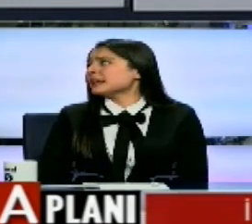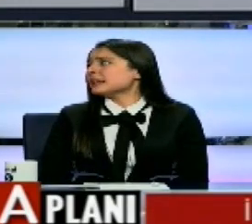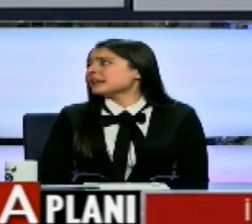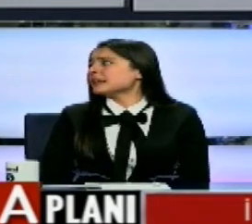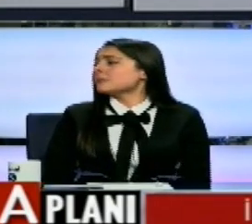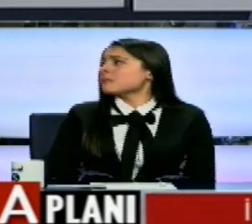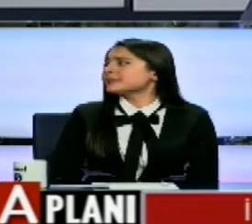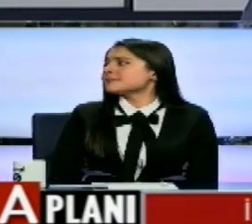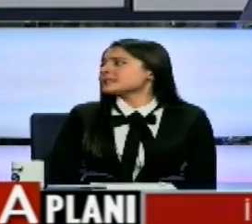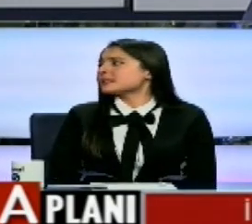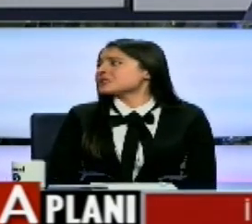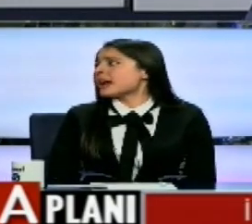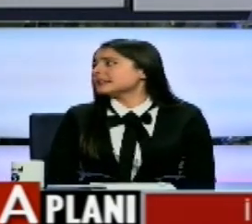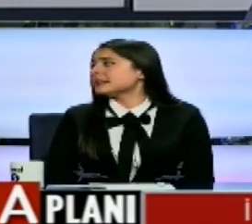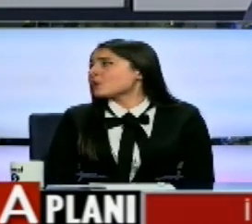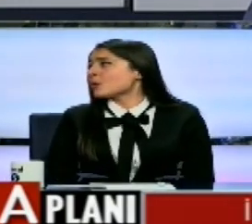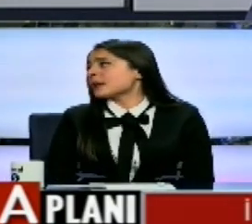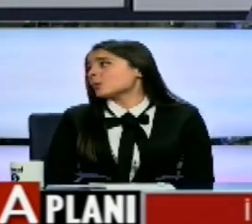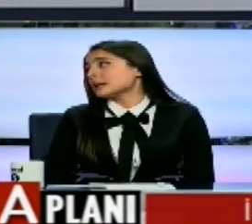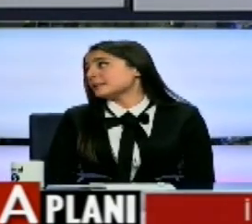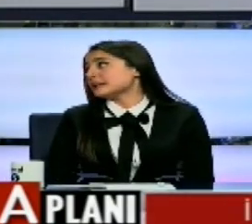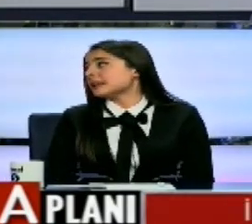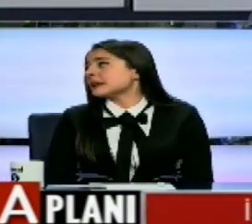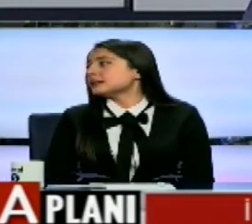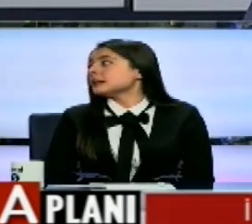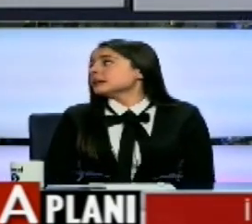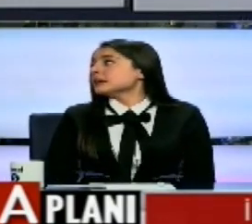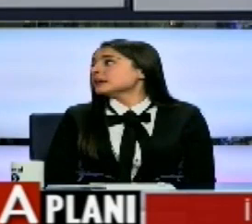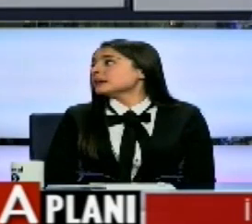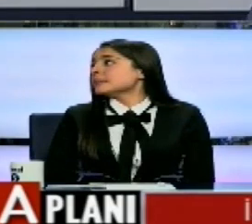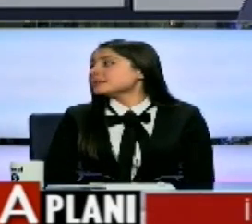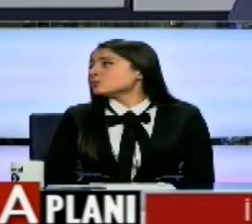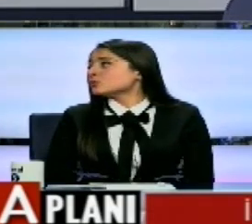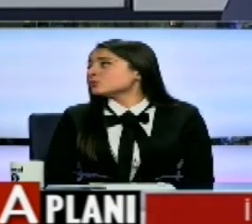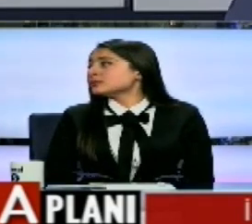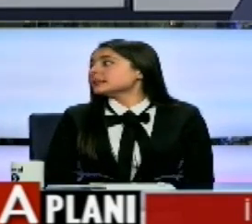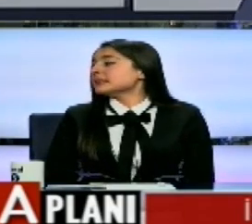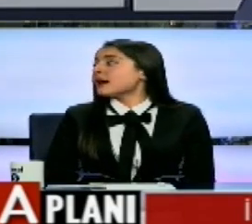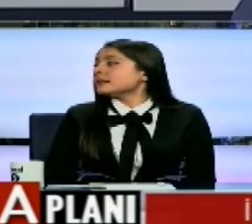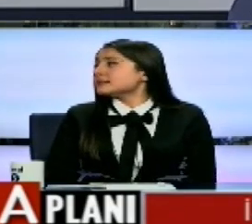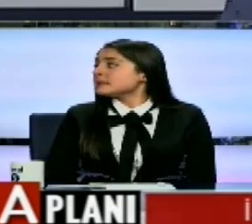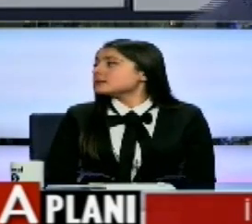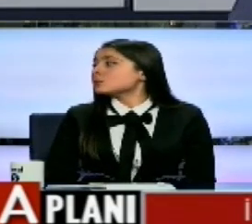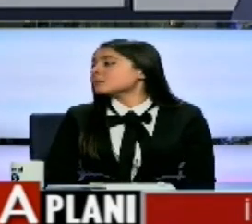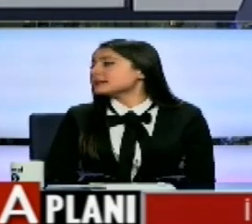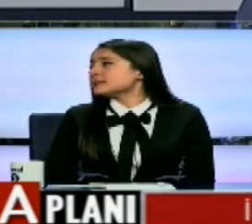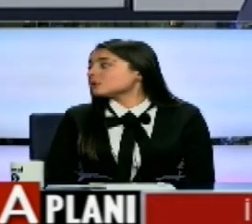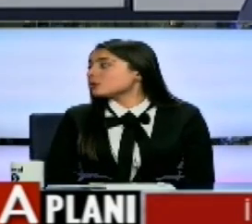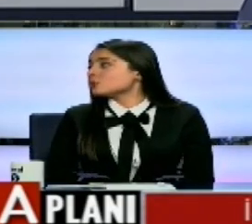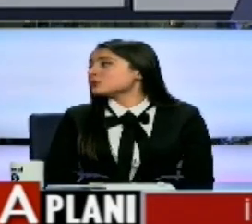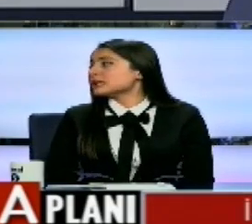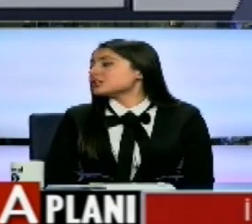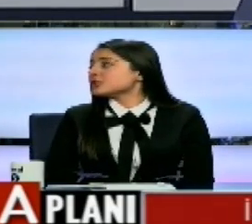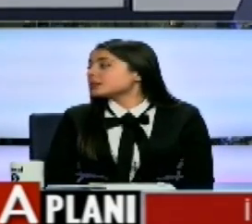şekilde imamlarımız işaret dilini öğrenebilirler. Biz bunu Diyanet'e sunmak